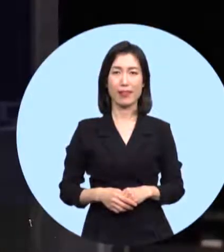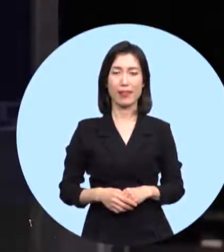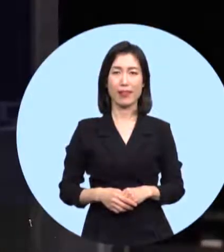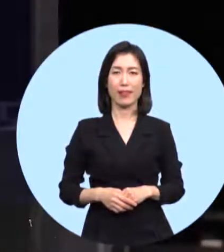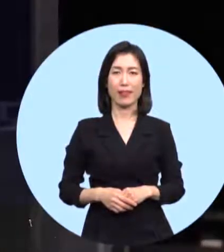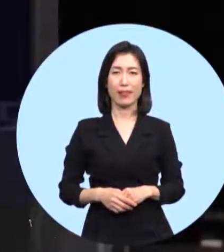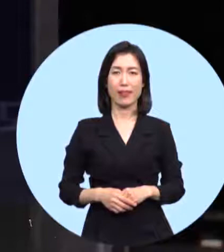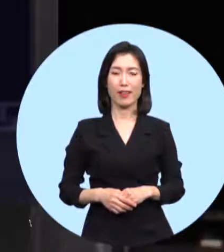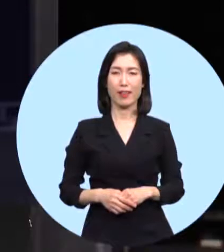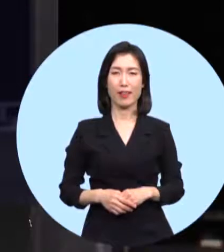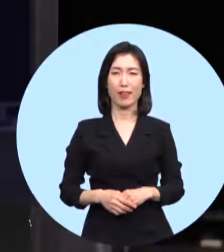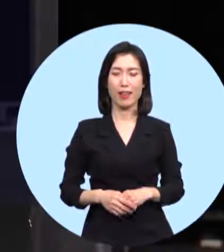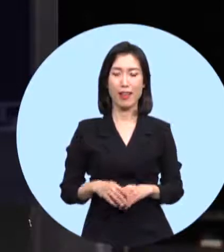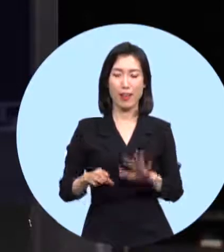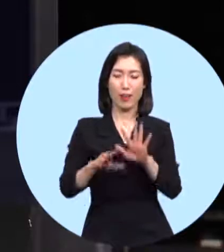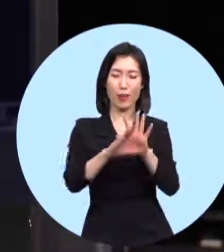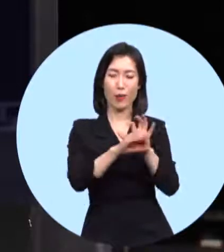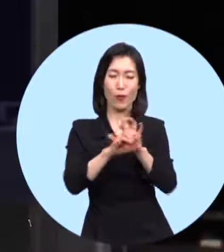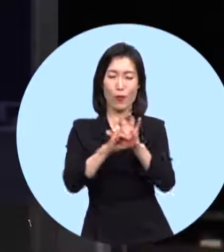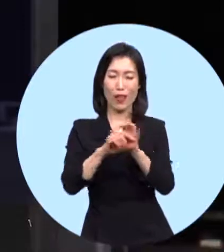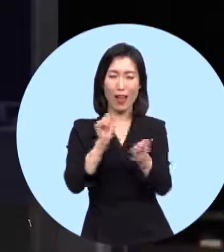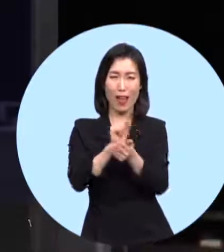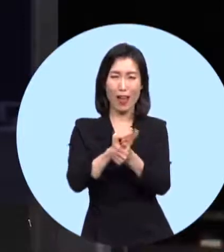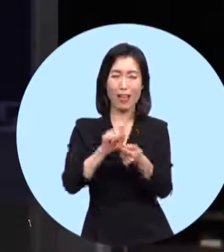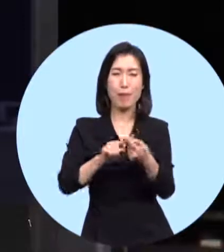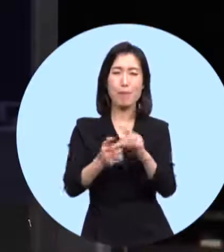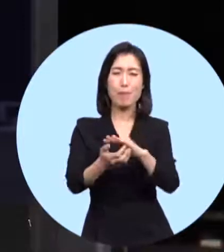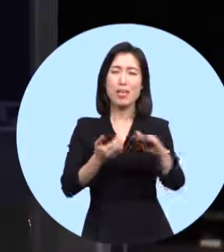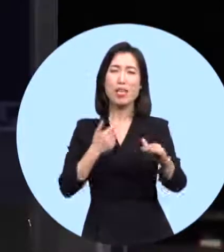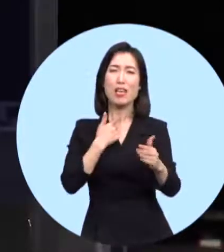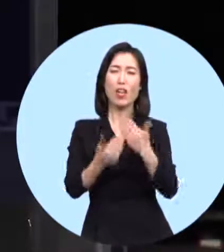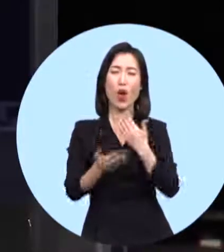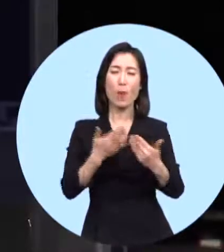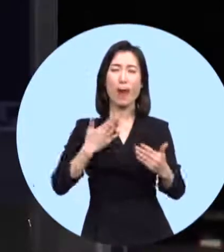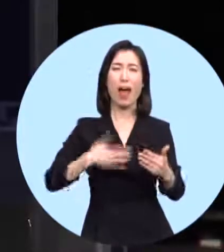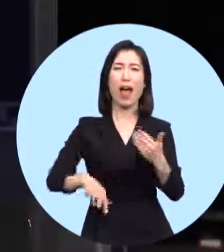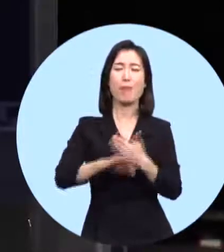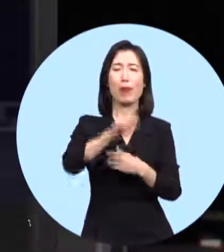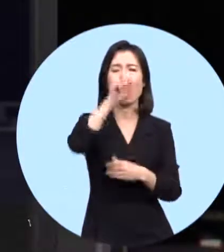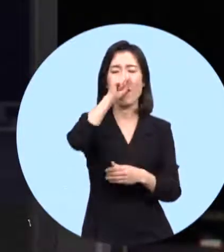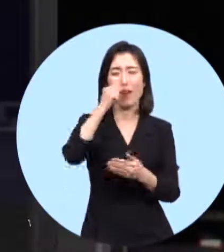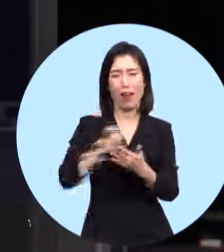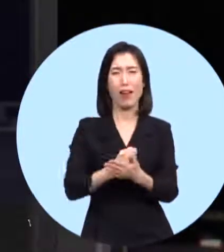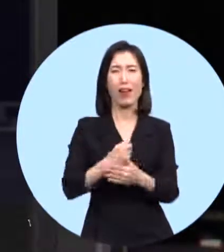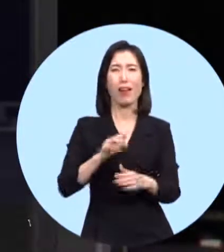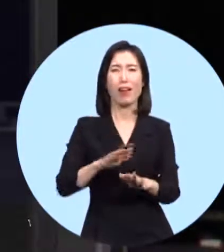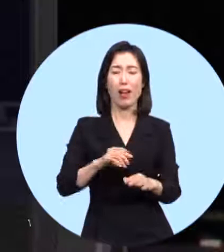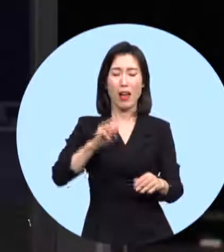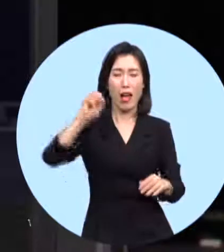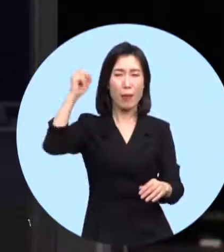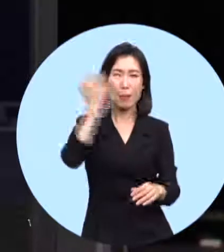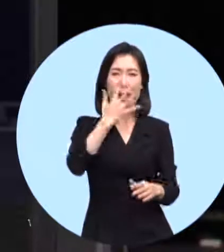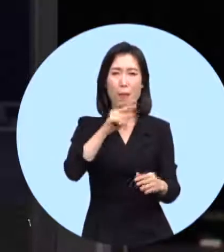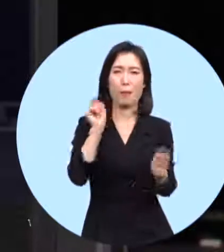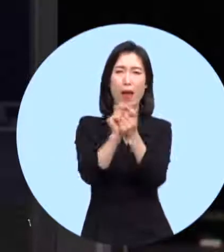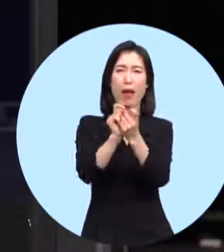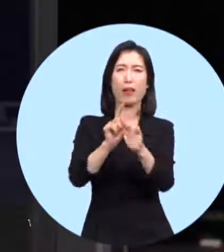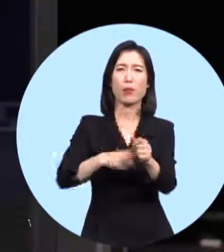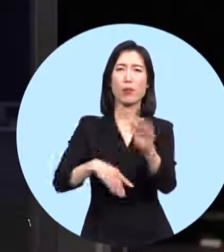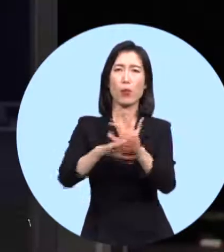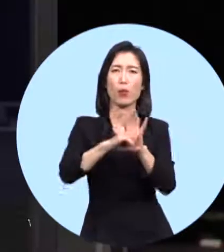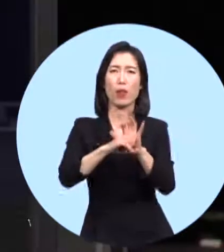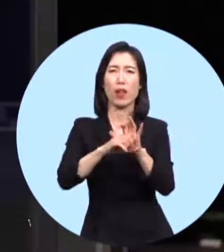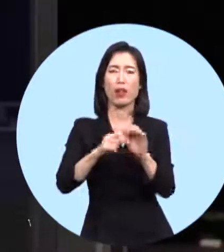미리 경험을 해봤더라면 좋았을 걸 하는 아쉬움이 있습니다. 그러나 우리가 그